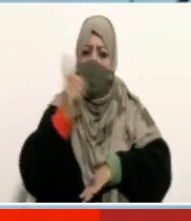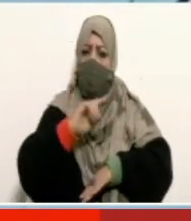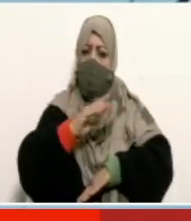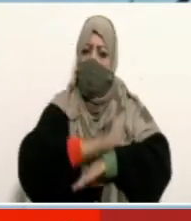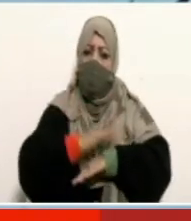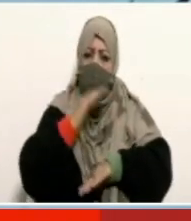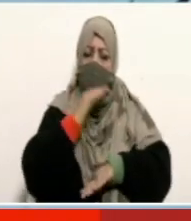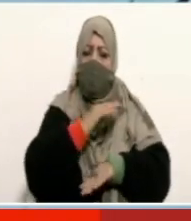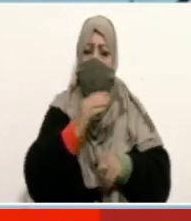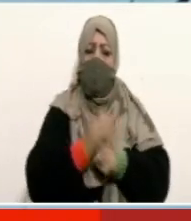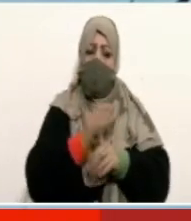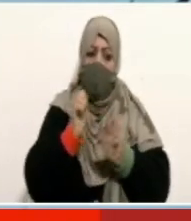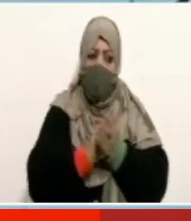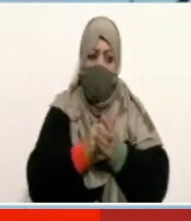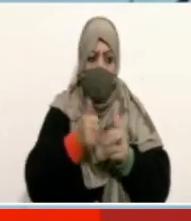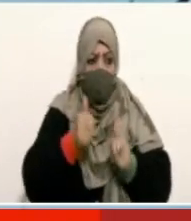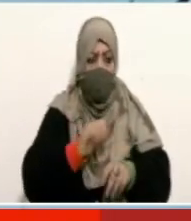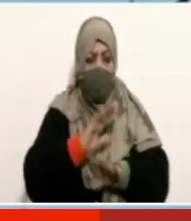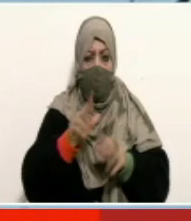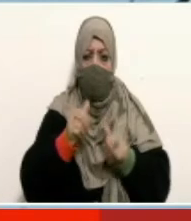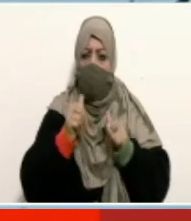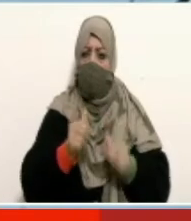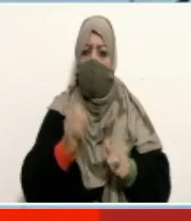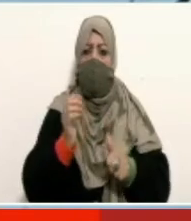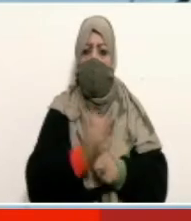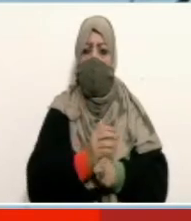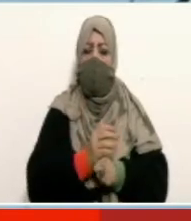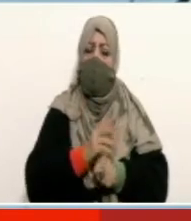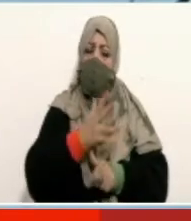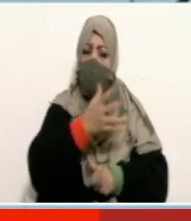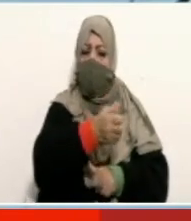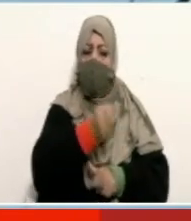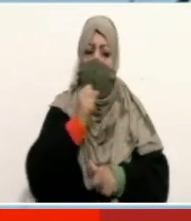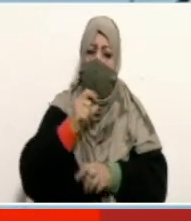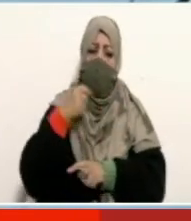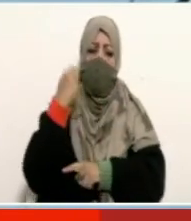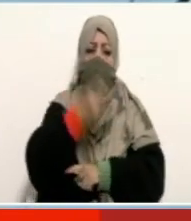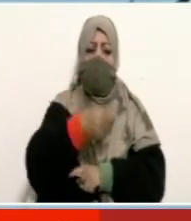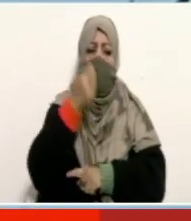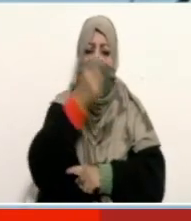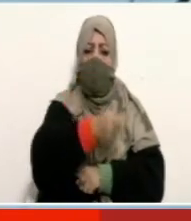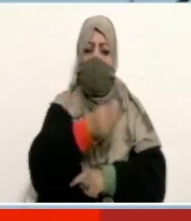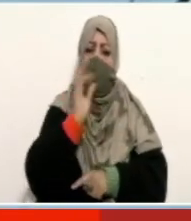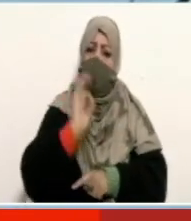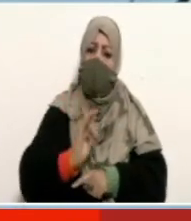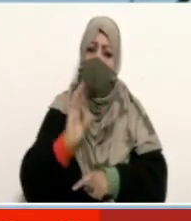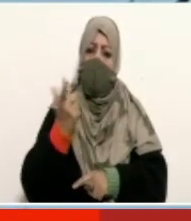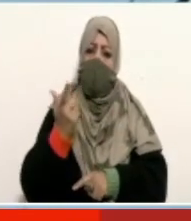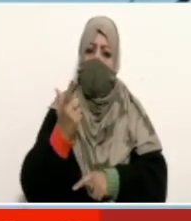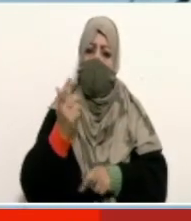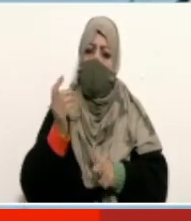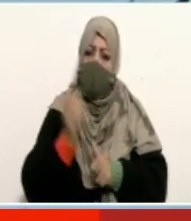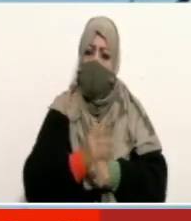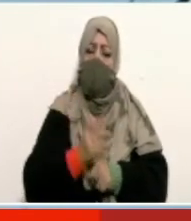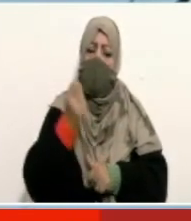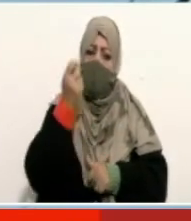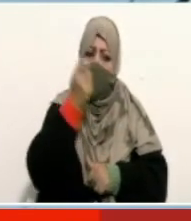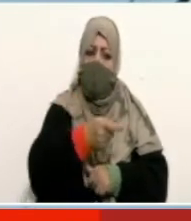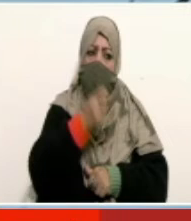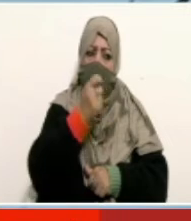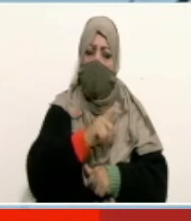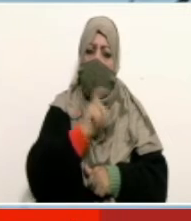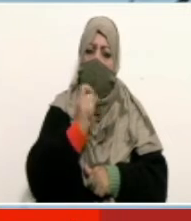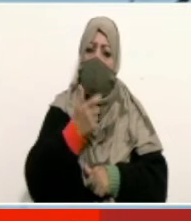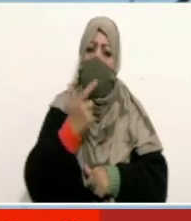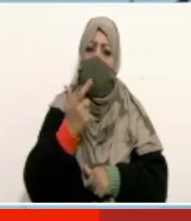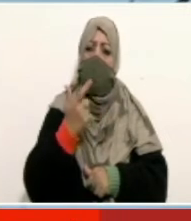يدخل، فأنا تستحق يعني النفقة، أقصاها أنها تستحق النفقة في مثل هذا، لا أن تطالبه بالنفقة